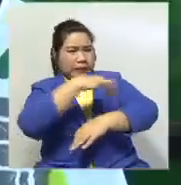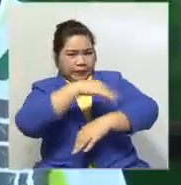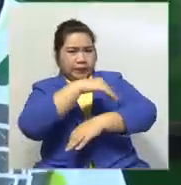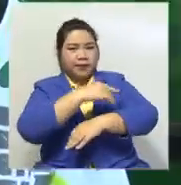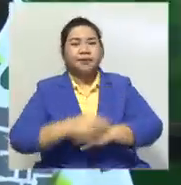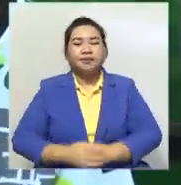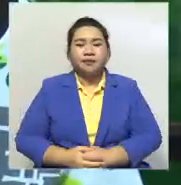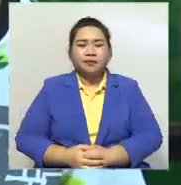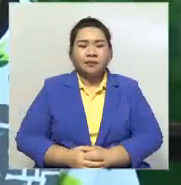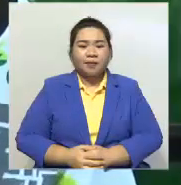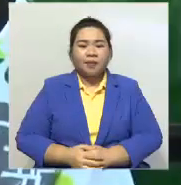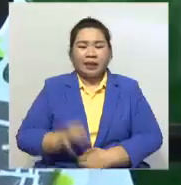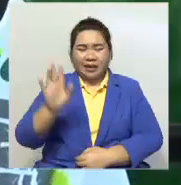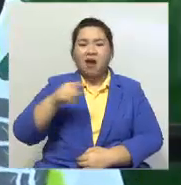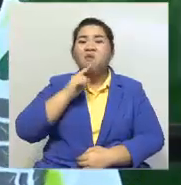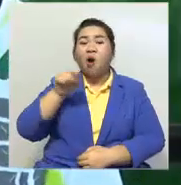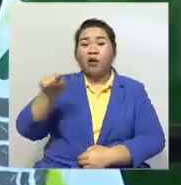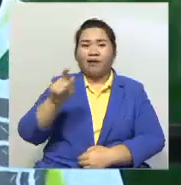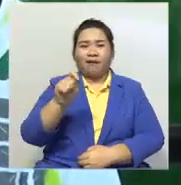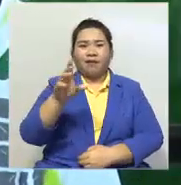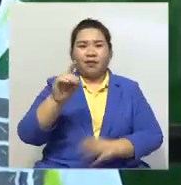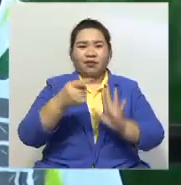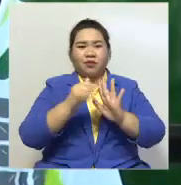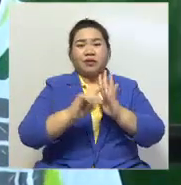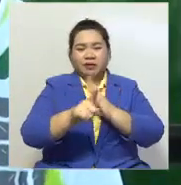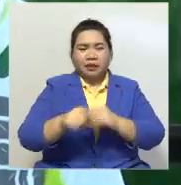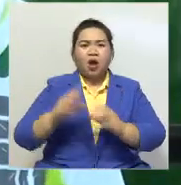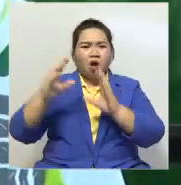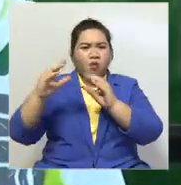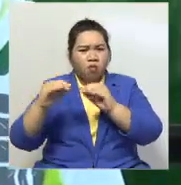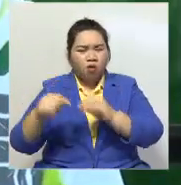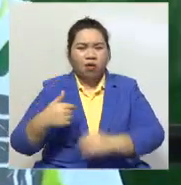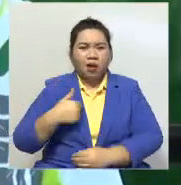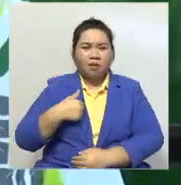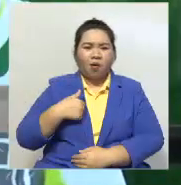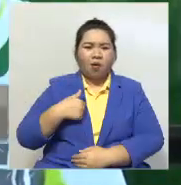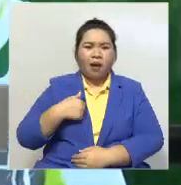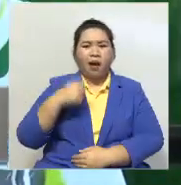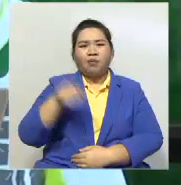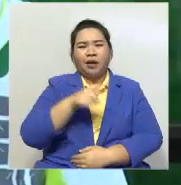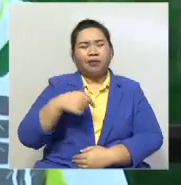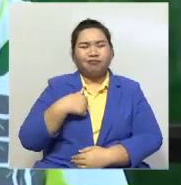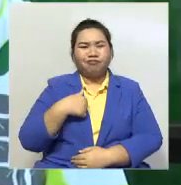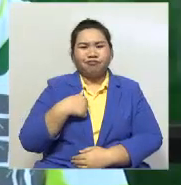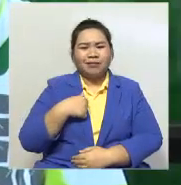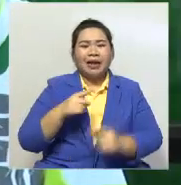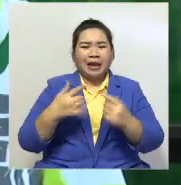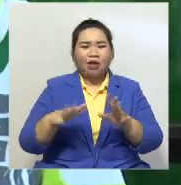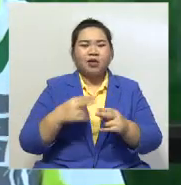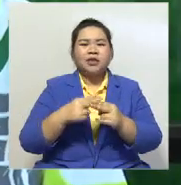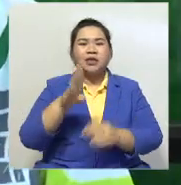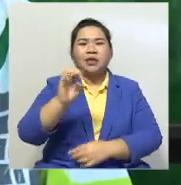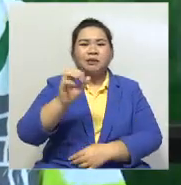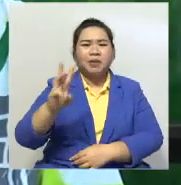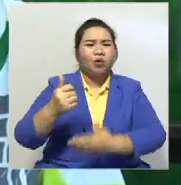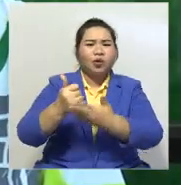างเงี้ยแล้ว คืออดุลเขาสนทนากับเจ้าหน้าที่ต่างประเทศนะครับแล้วซึ่งผมเนี่ยก็คือไม่รู้ภาษาอังกฤษก็คือน้องบิวก็ไม่ย